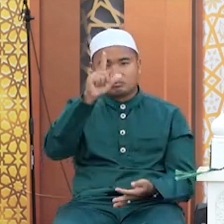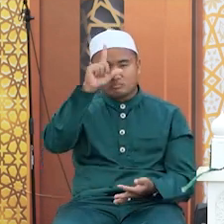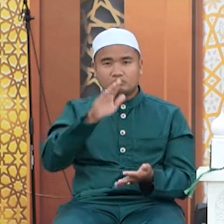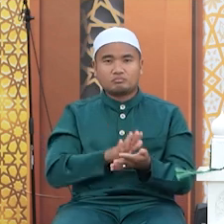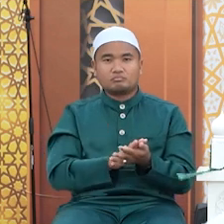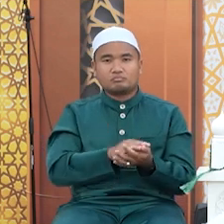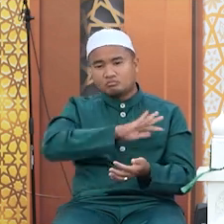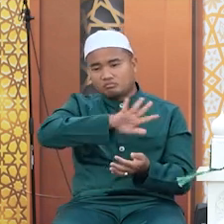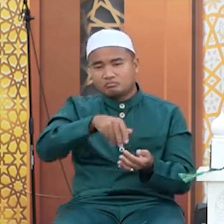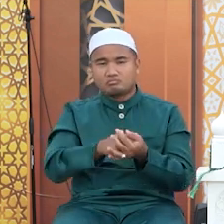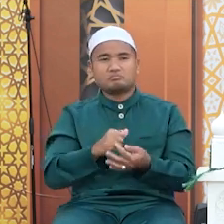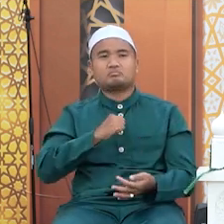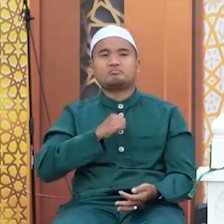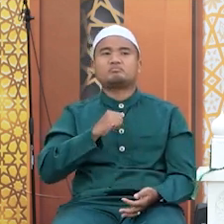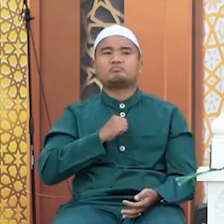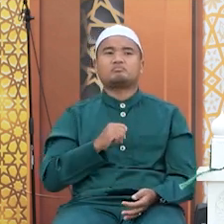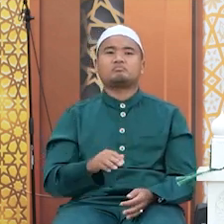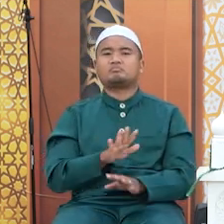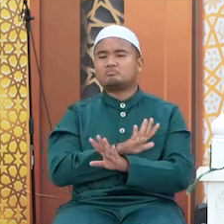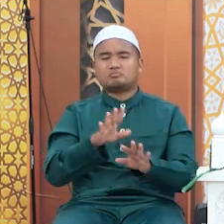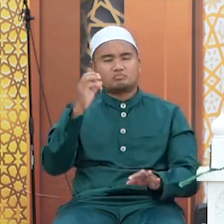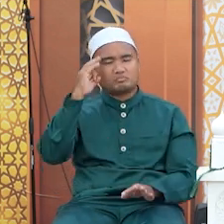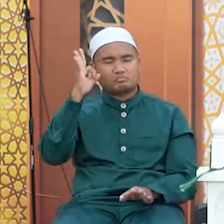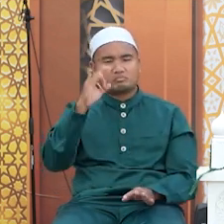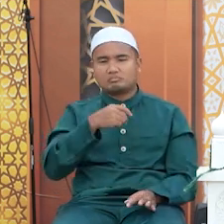takut masing-masing. Nafsi, nafsi, nafsi.